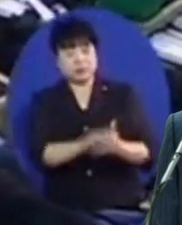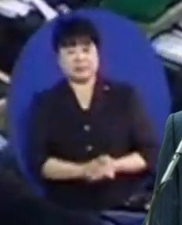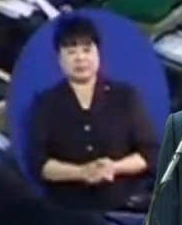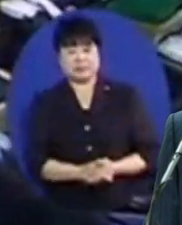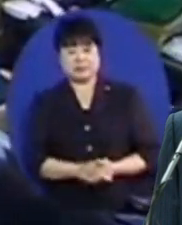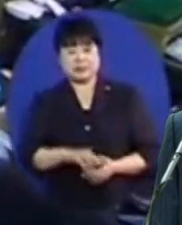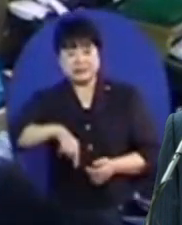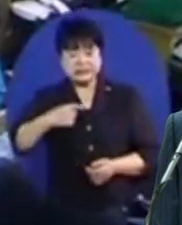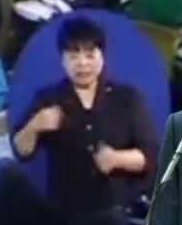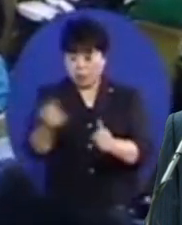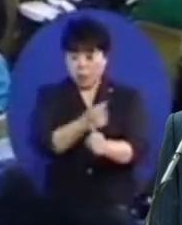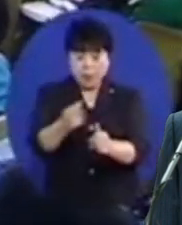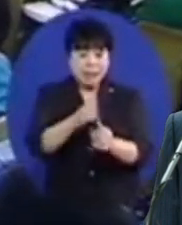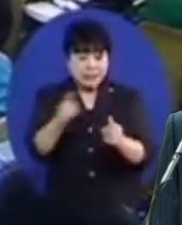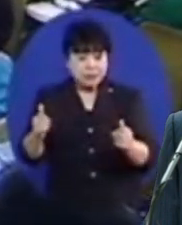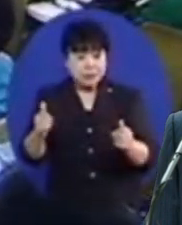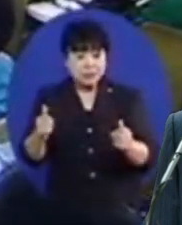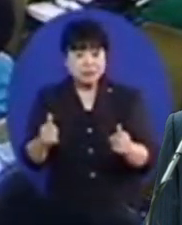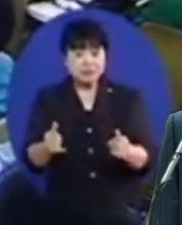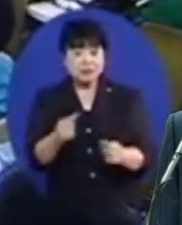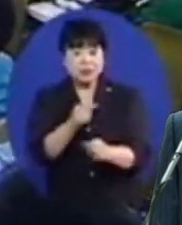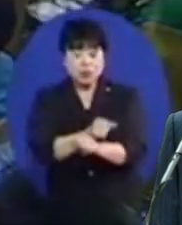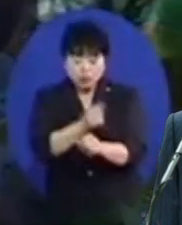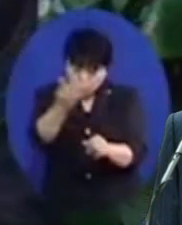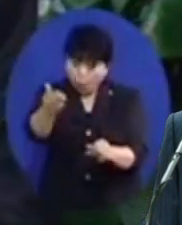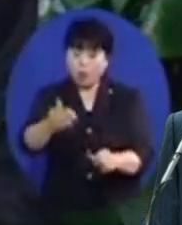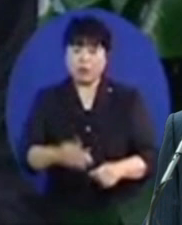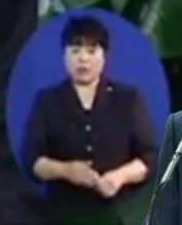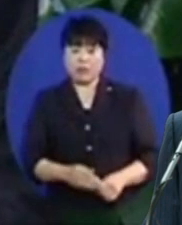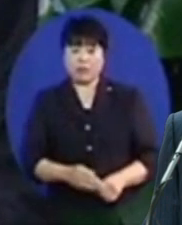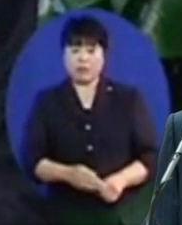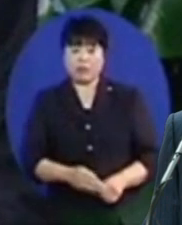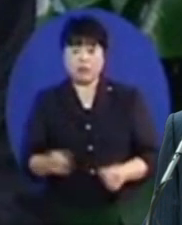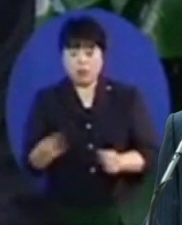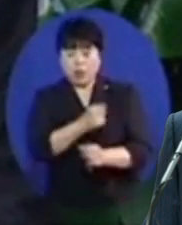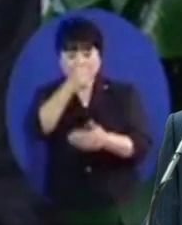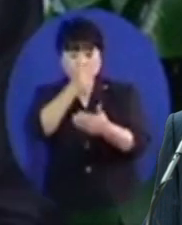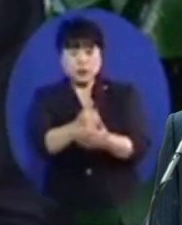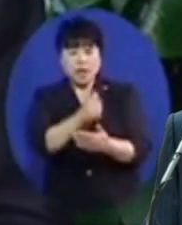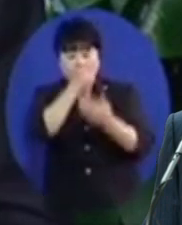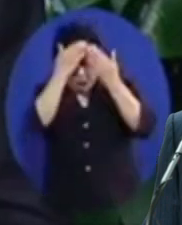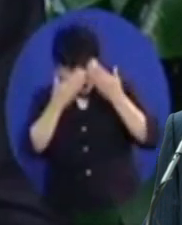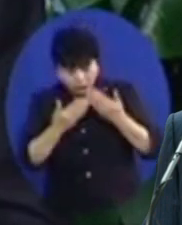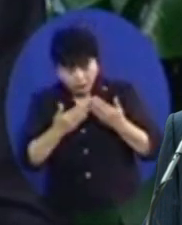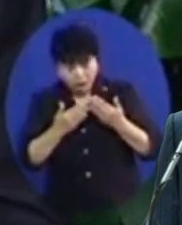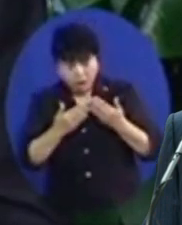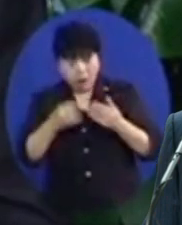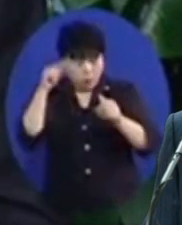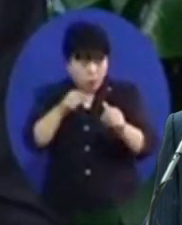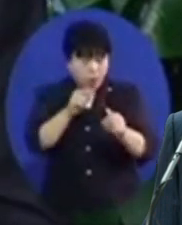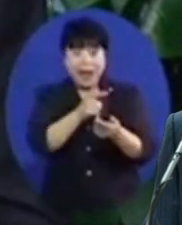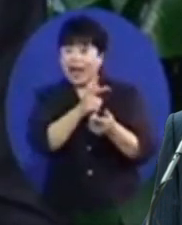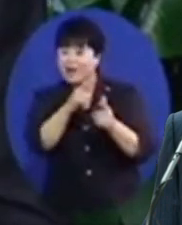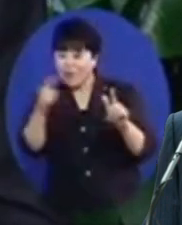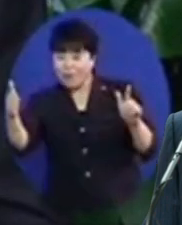자기를 폭행한 사람들을 폭행죄로 감옥에 집어넣지